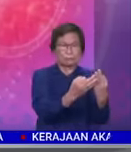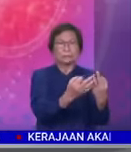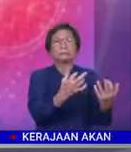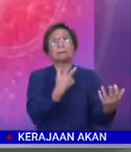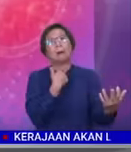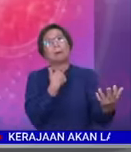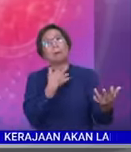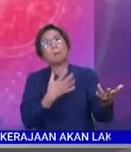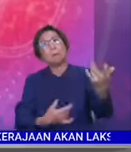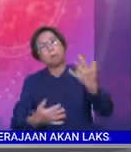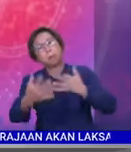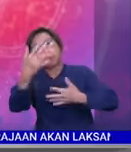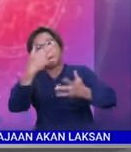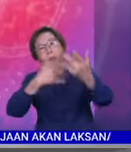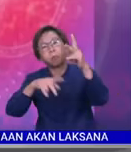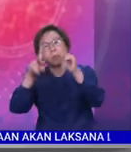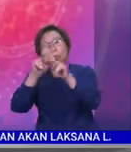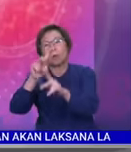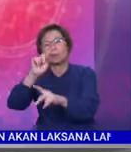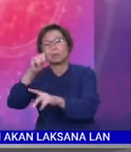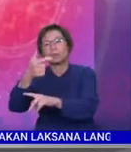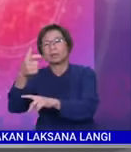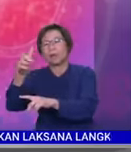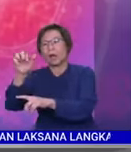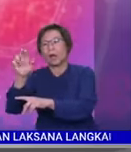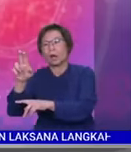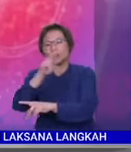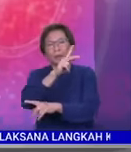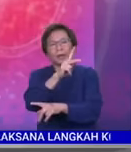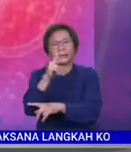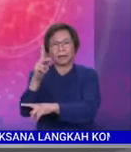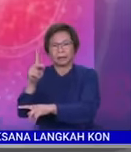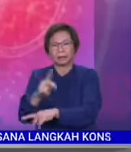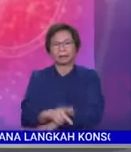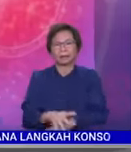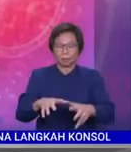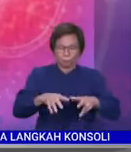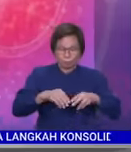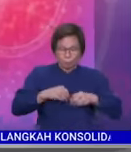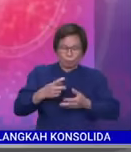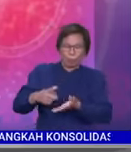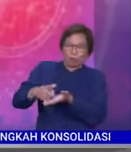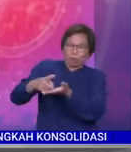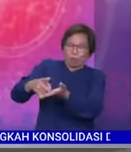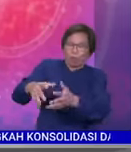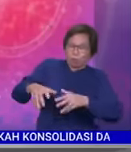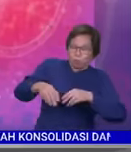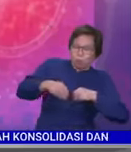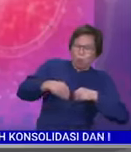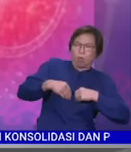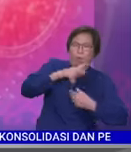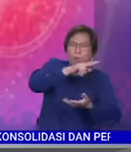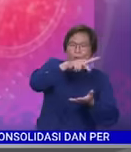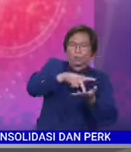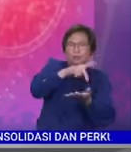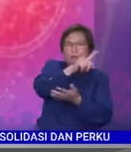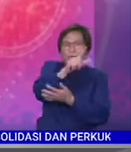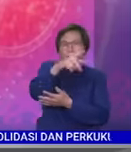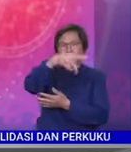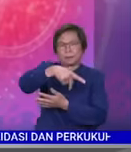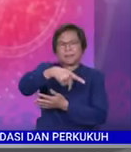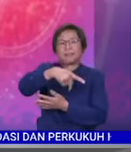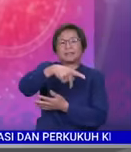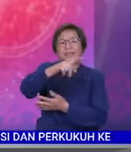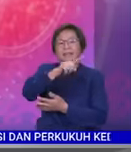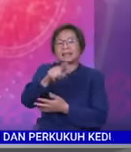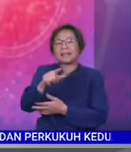terjun charge kebakaran di Kampung Tanjung Aru baru Kota Kinabalu menerima sumbangan dari pada pusat zakat Sabah Vizz